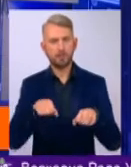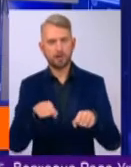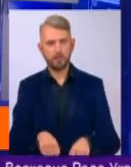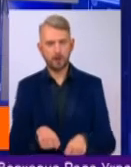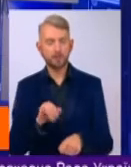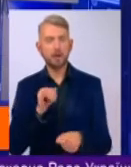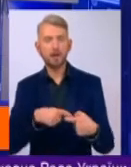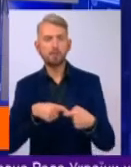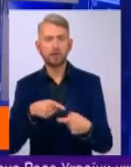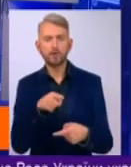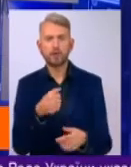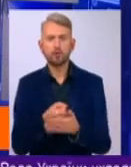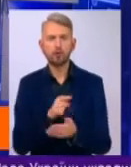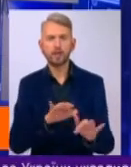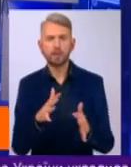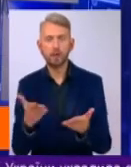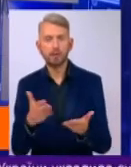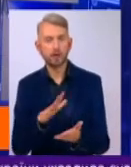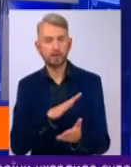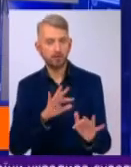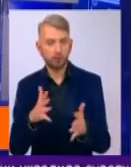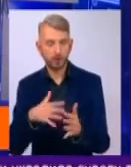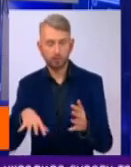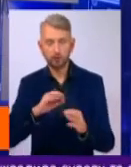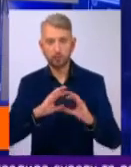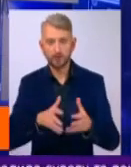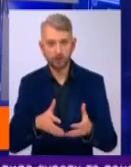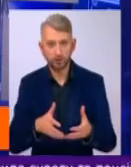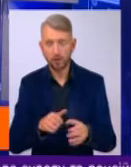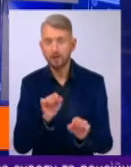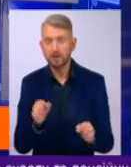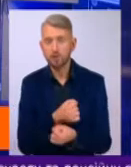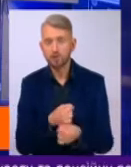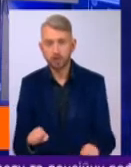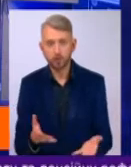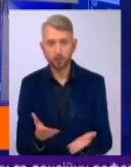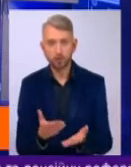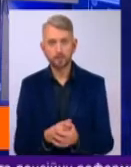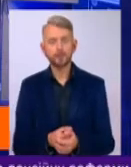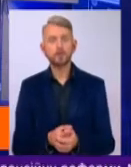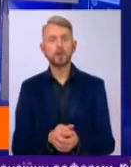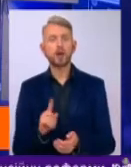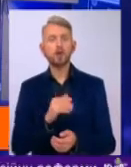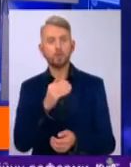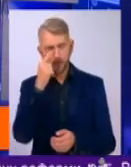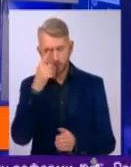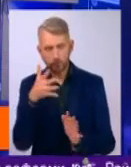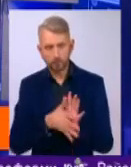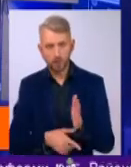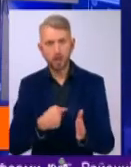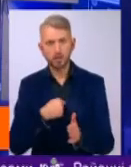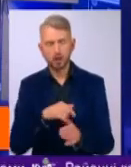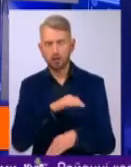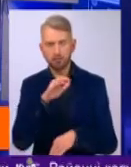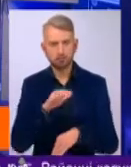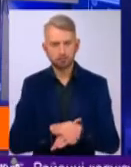І прив'язувати це до тих випадків, які відбуваються по всьому світу, неможливо. Значить, далі, для того, щоб ви розуміли, я